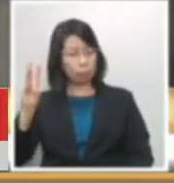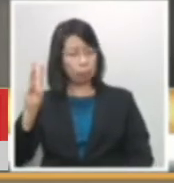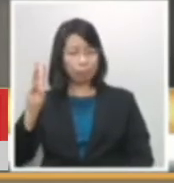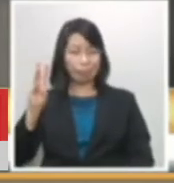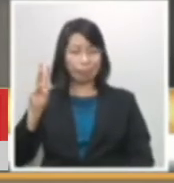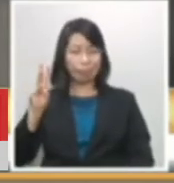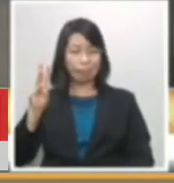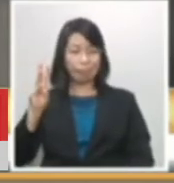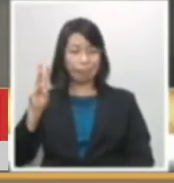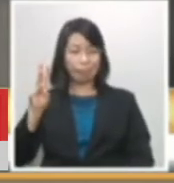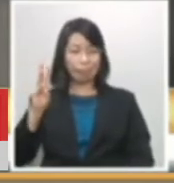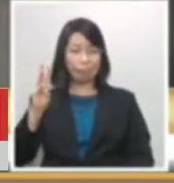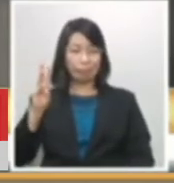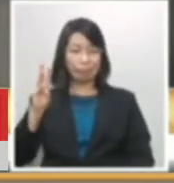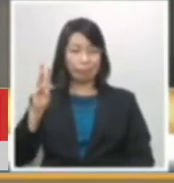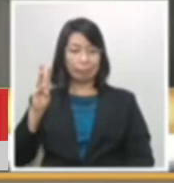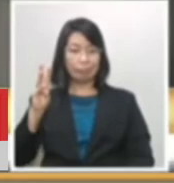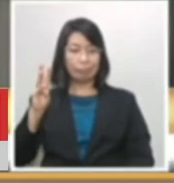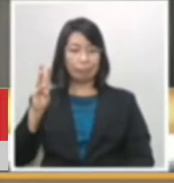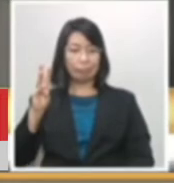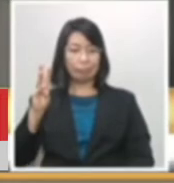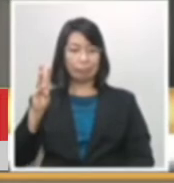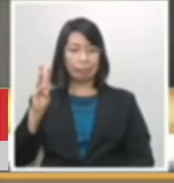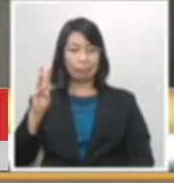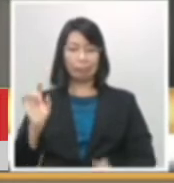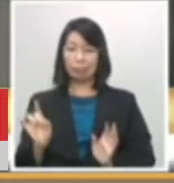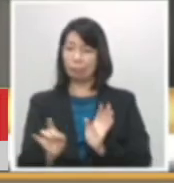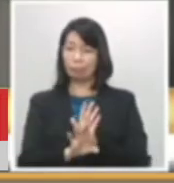าย66นี่จาก